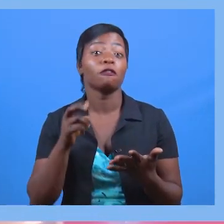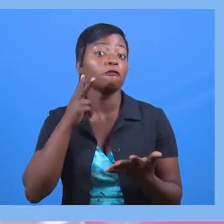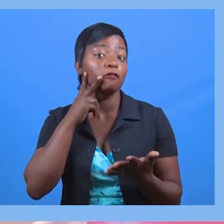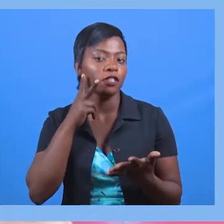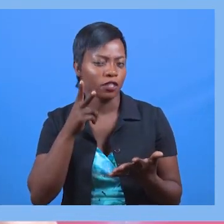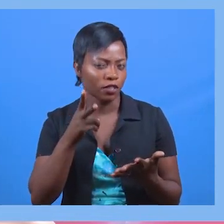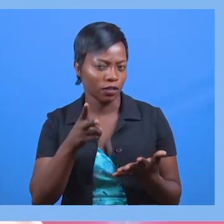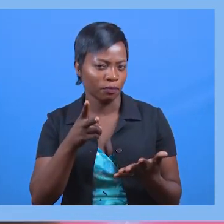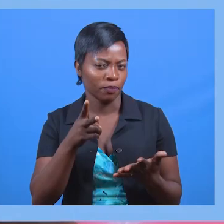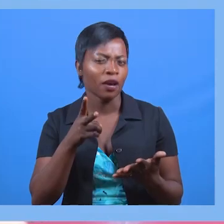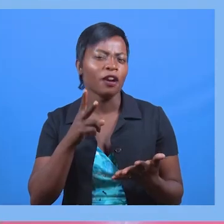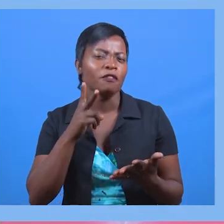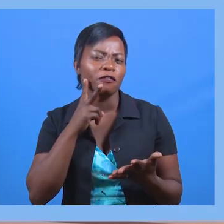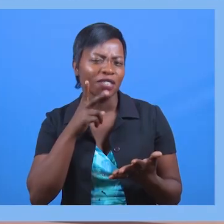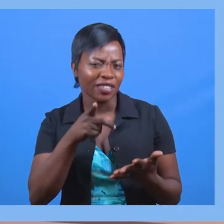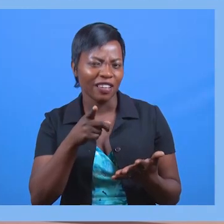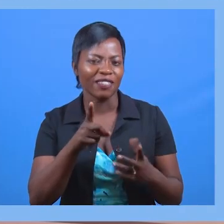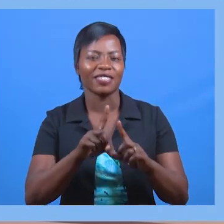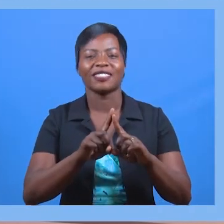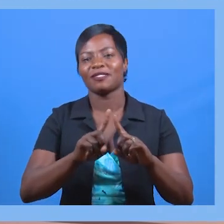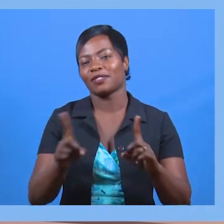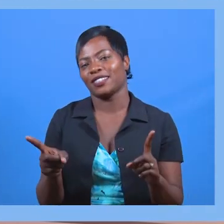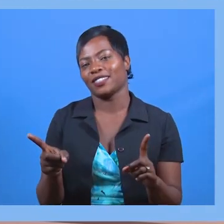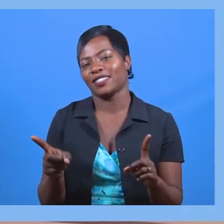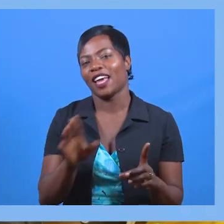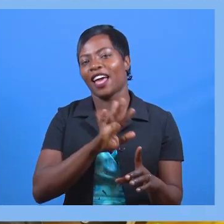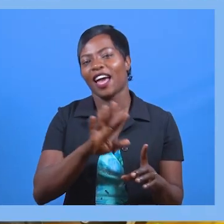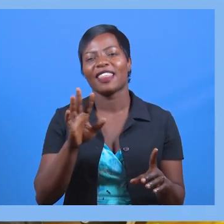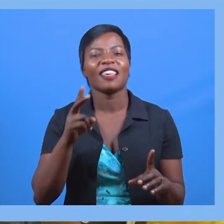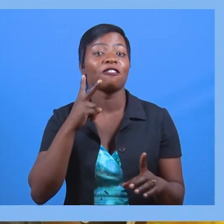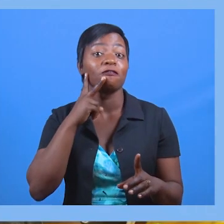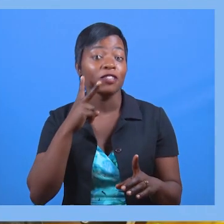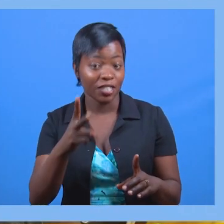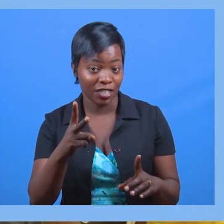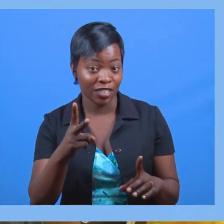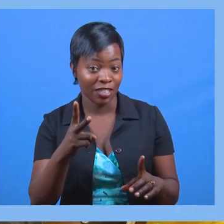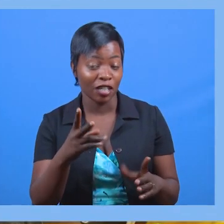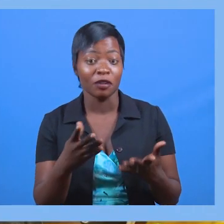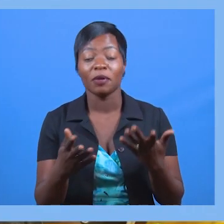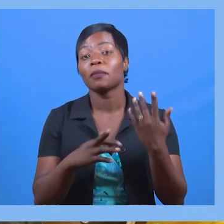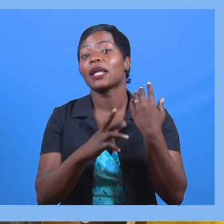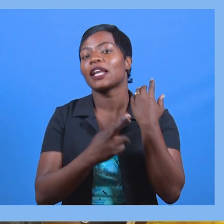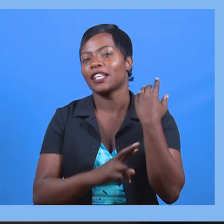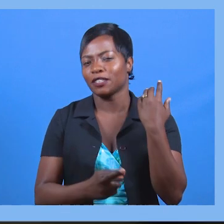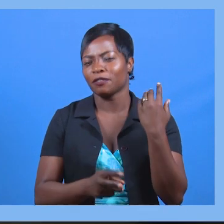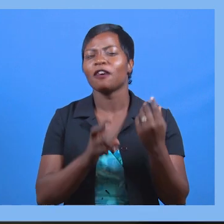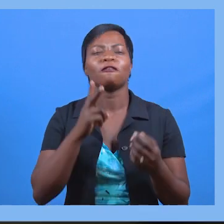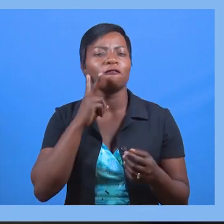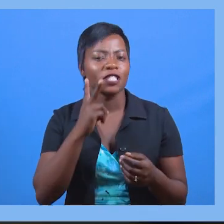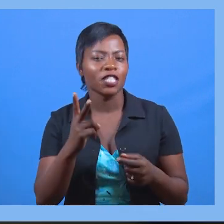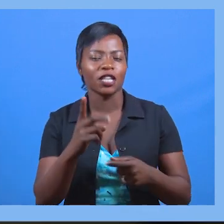vashanyi vane mhando. Pane vanoshanya dziri hama, pane vanoshanya dziri